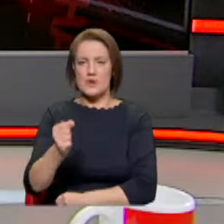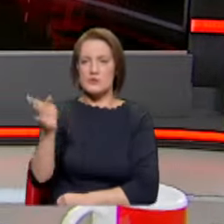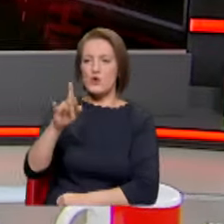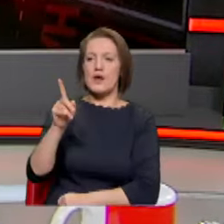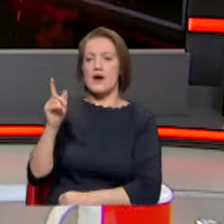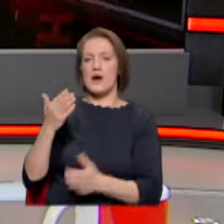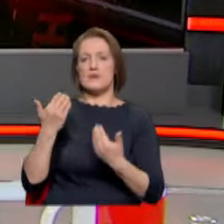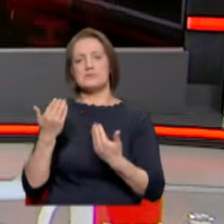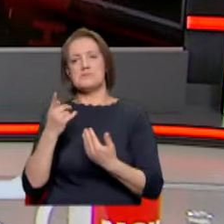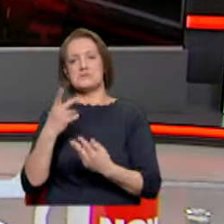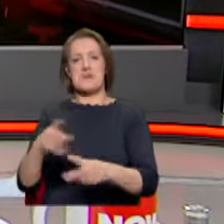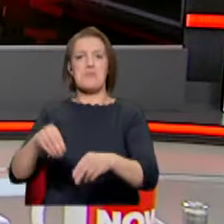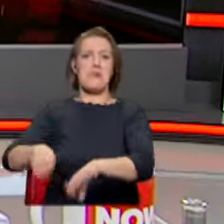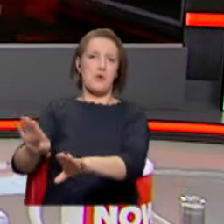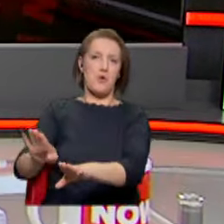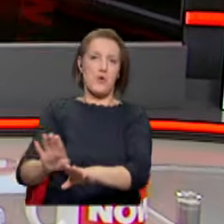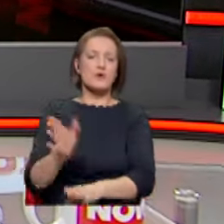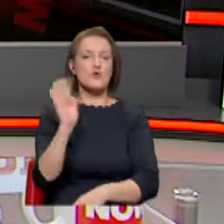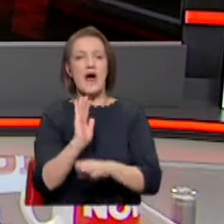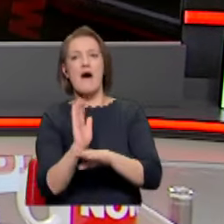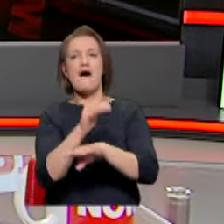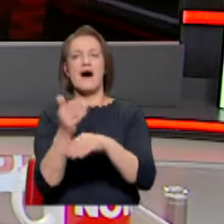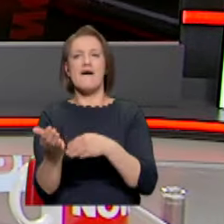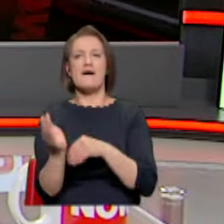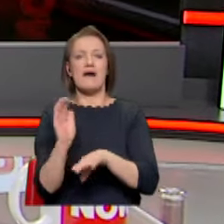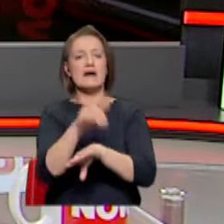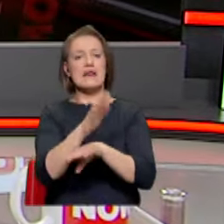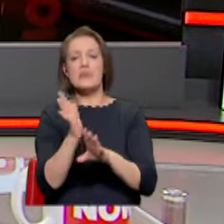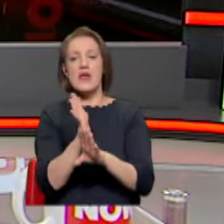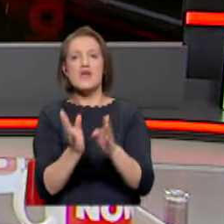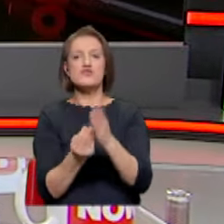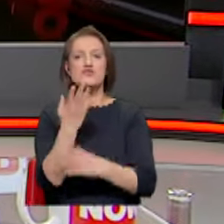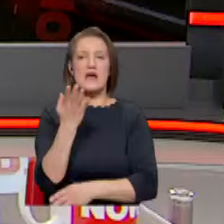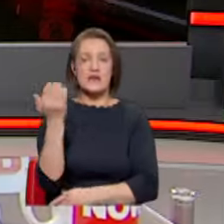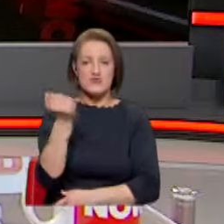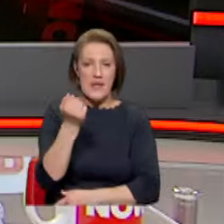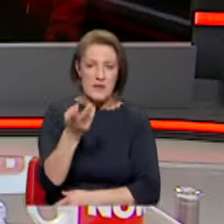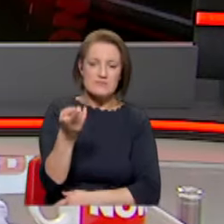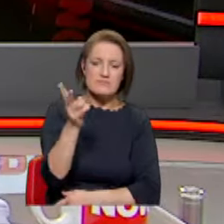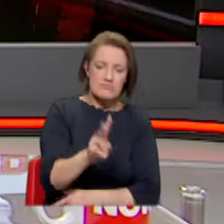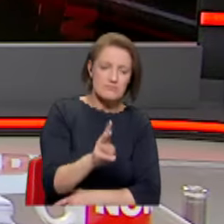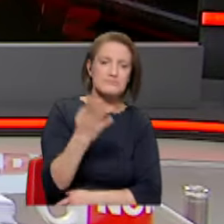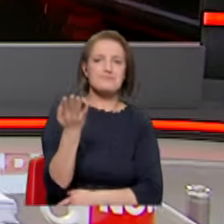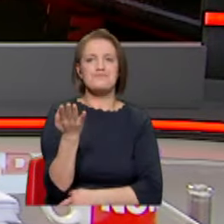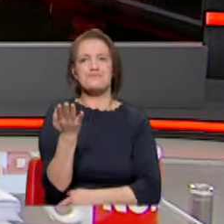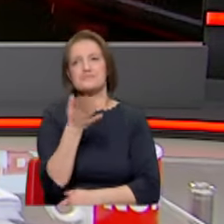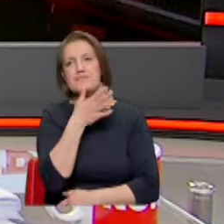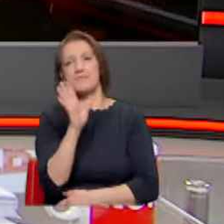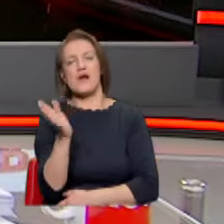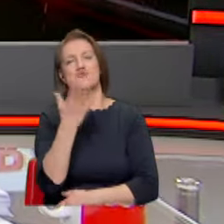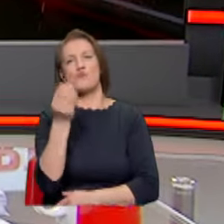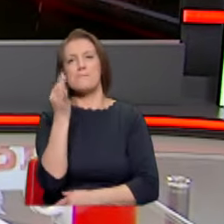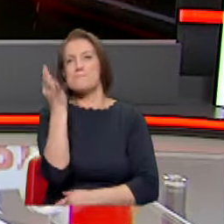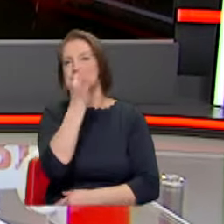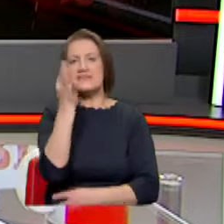serbest bırakıyor arkasından ne çıkacağı da belli olmuyor cinayet oluyor bir şey oluyor ya da ne bileyim ben daha çok